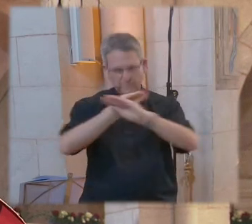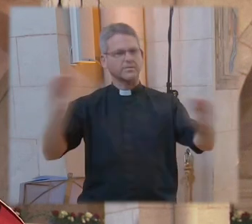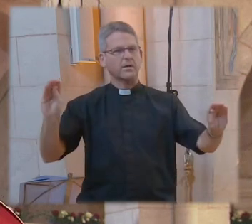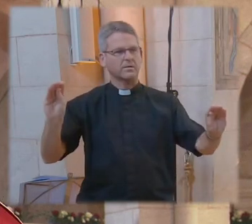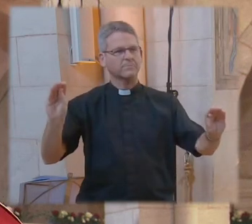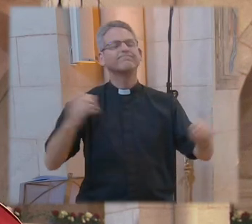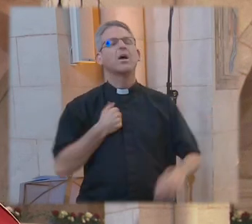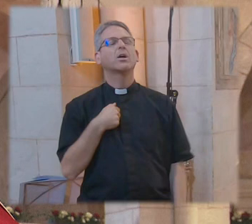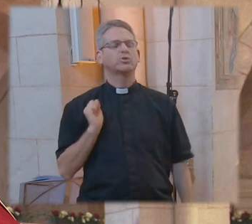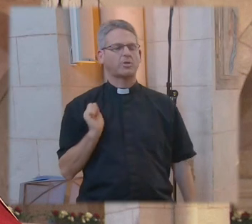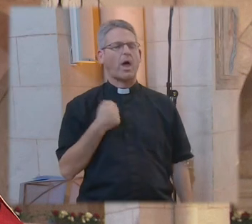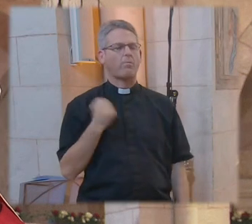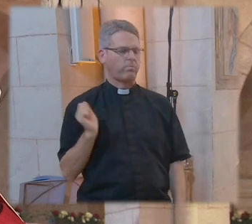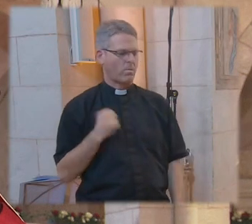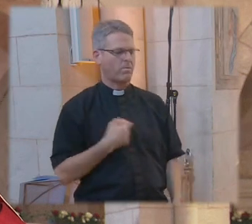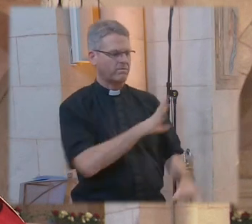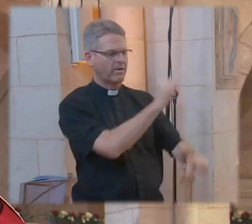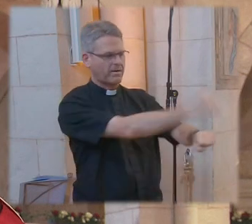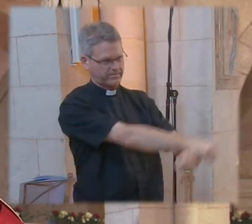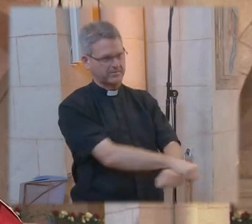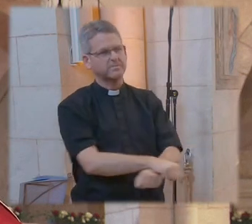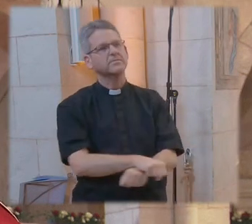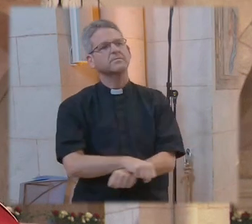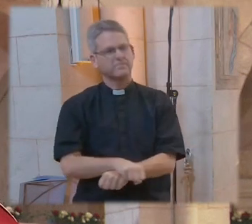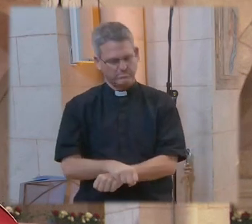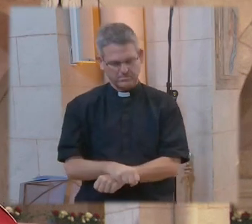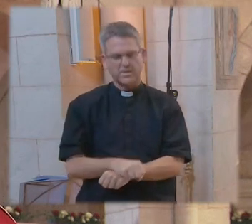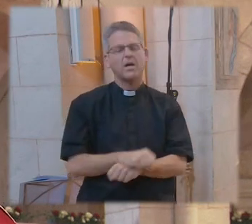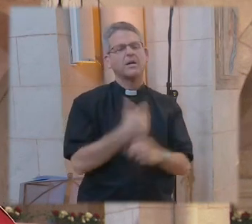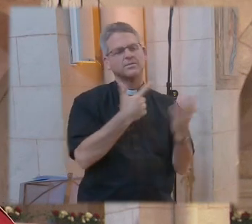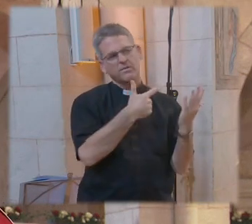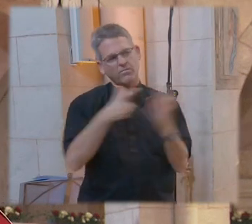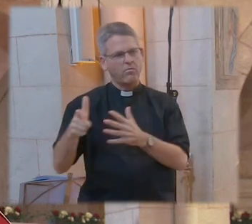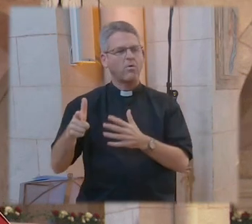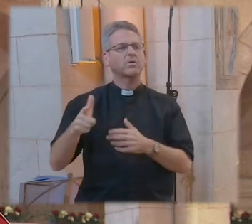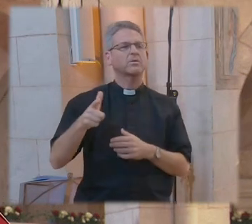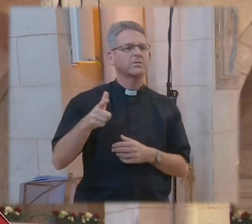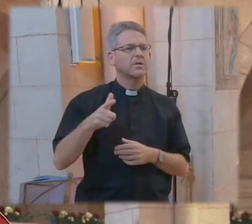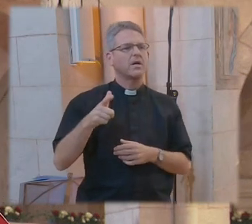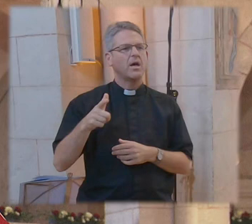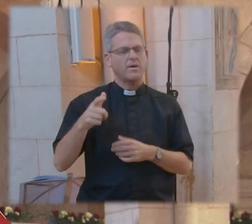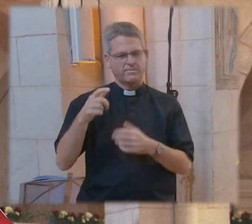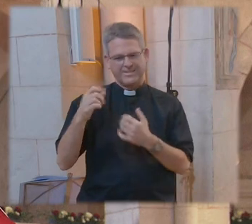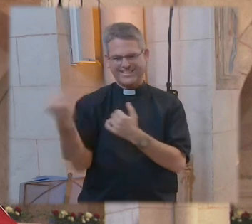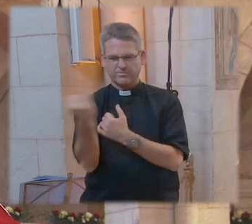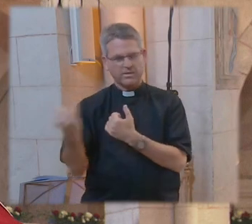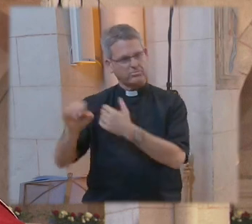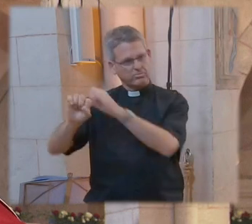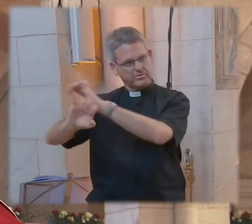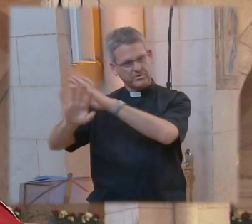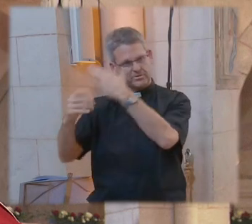wurde er von der Gestapo verhaftet, während 7 Wochen in Ratibor in Isolationshaft gehalten und